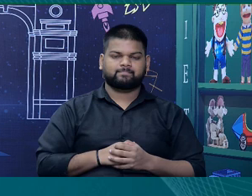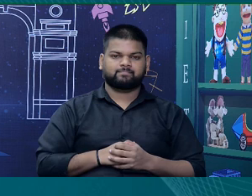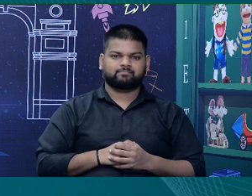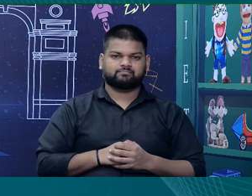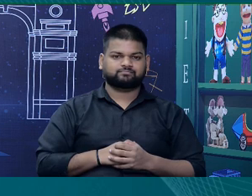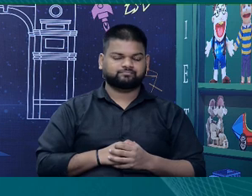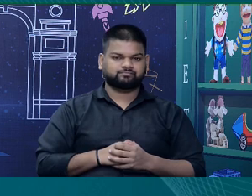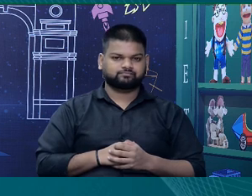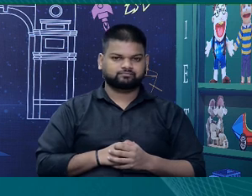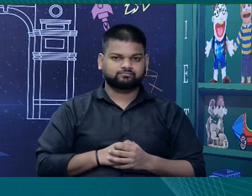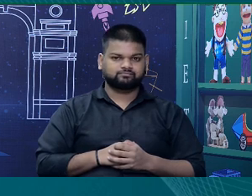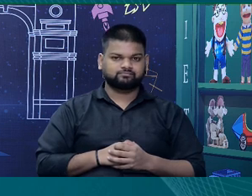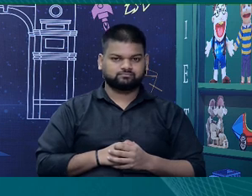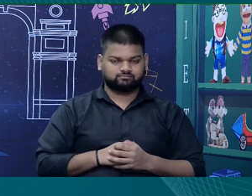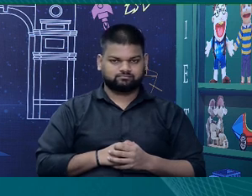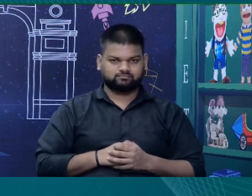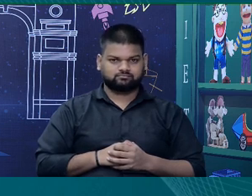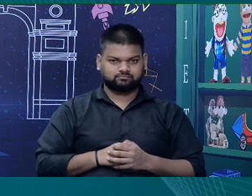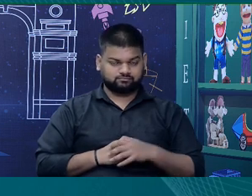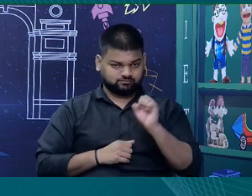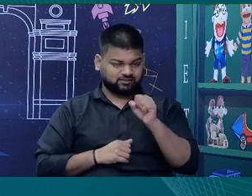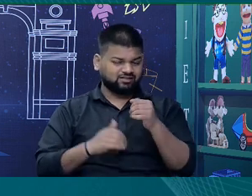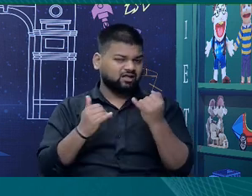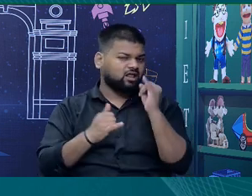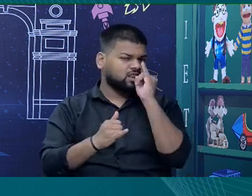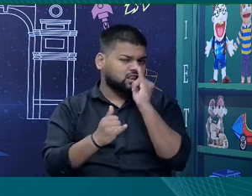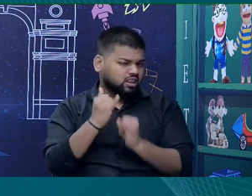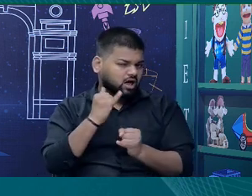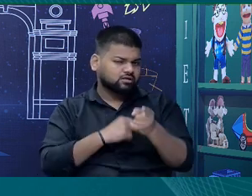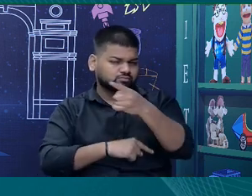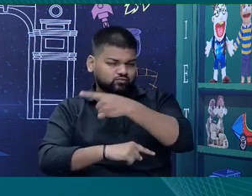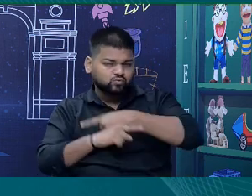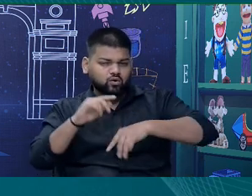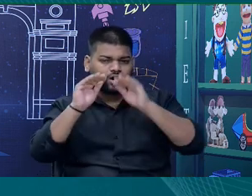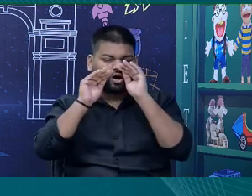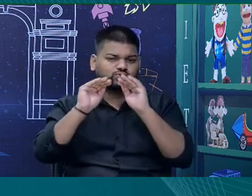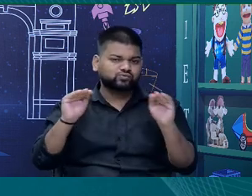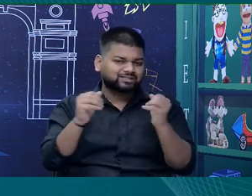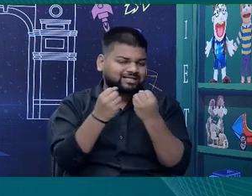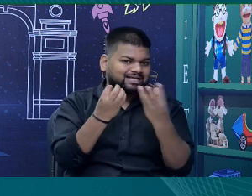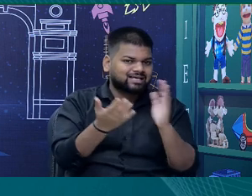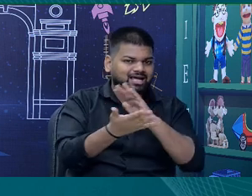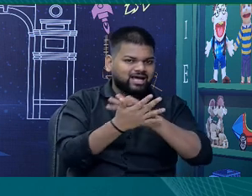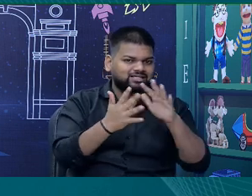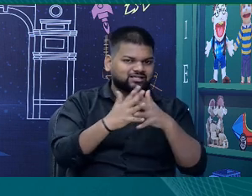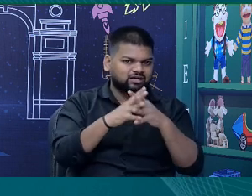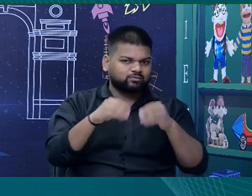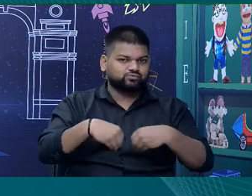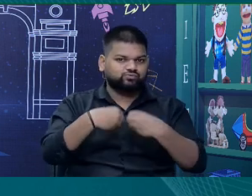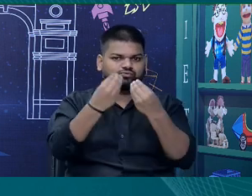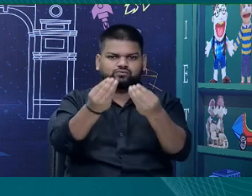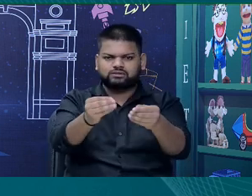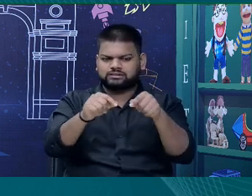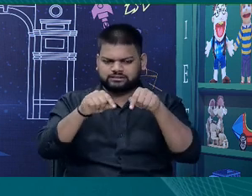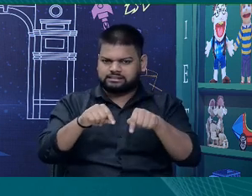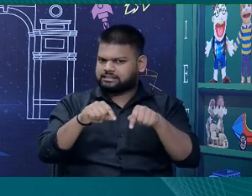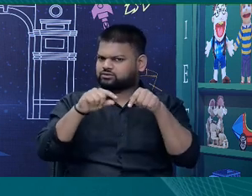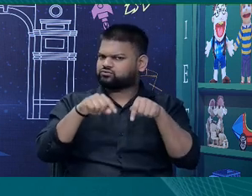तो बच्चों को आखिर में कुछ करना चाहेंगे होमवर्क के जारी की वह किस तरह से प्रैक्टिस करके इस अलजेब्राइक एक्सप्रेशन